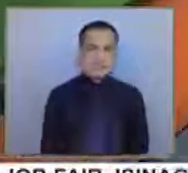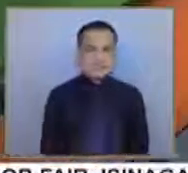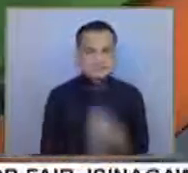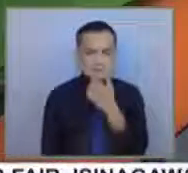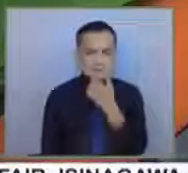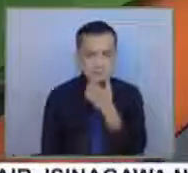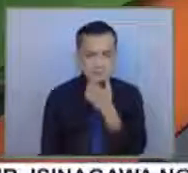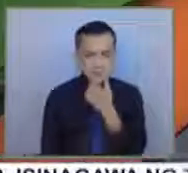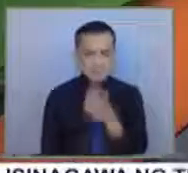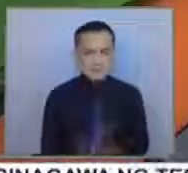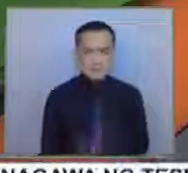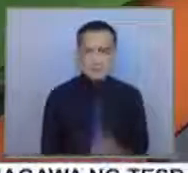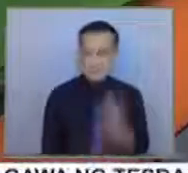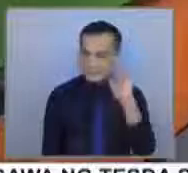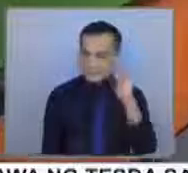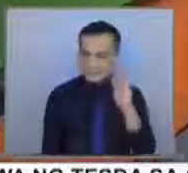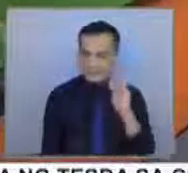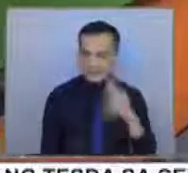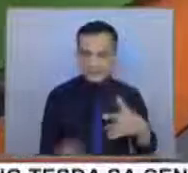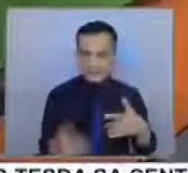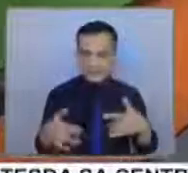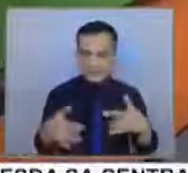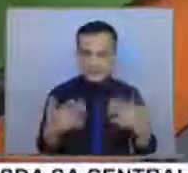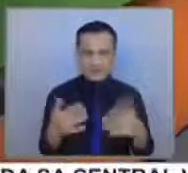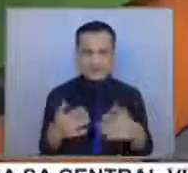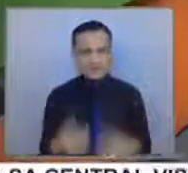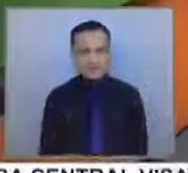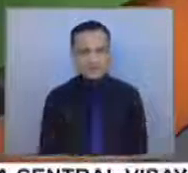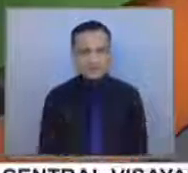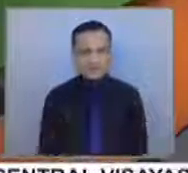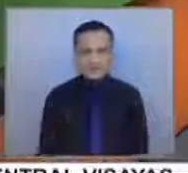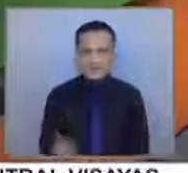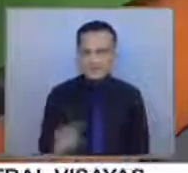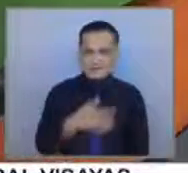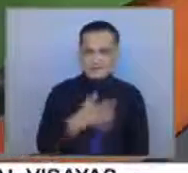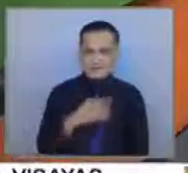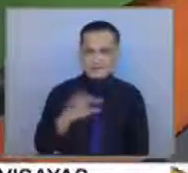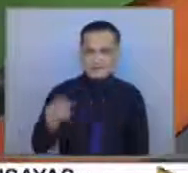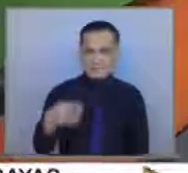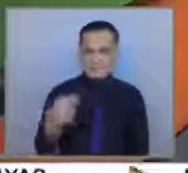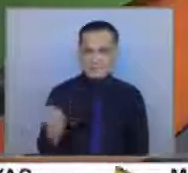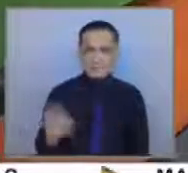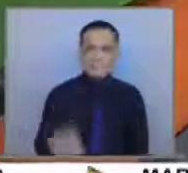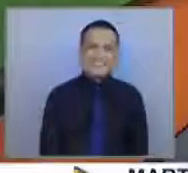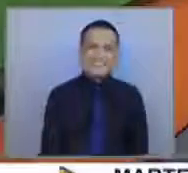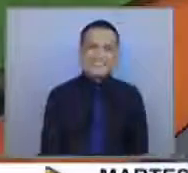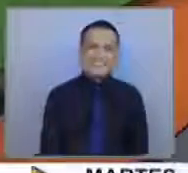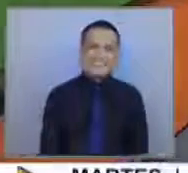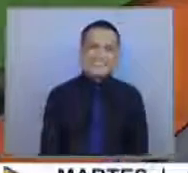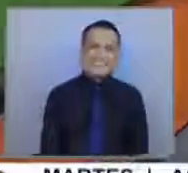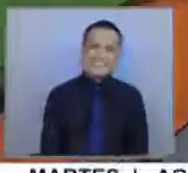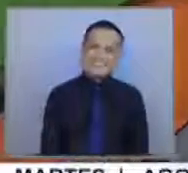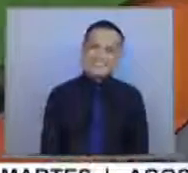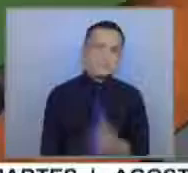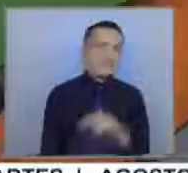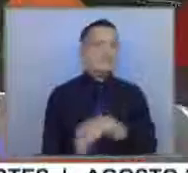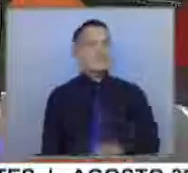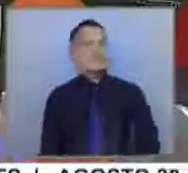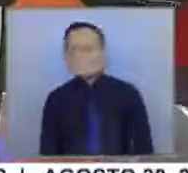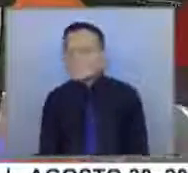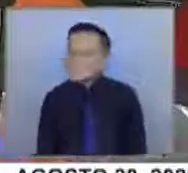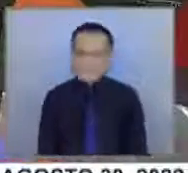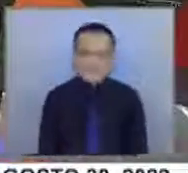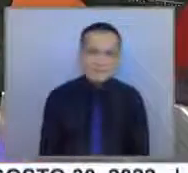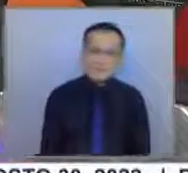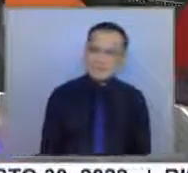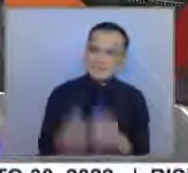sir. Kamusta? Sir, pasensya na. Parang feeling ko yung arnis. Kami yung kamanagerette. Pero, kwento niyo muna po kami patungkol sa